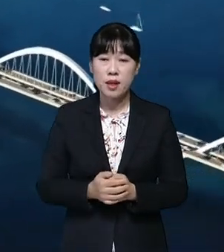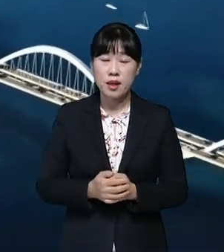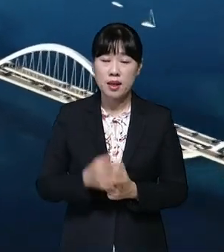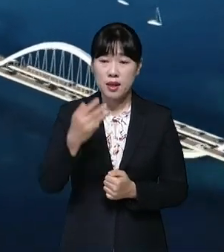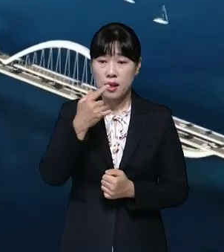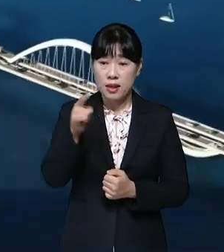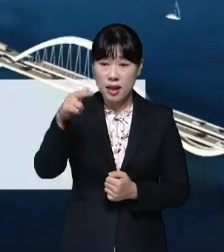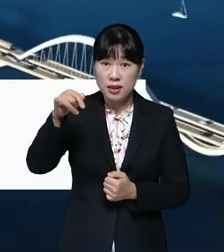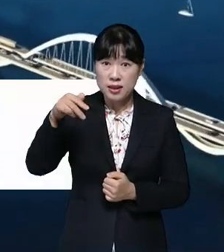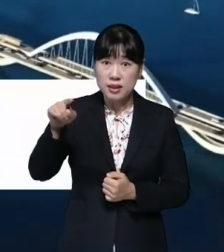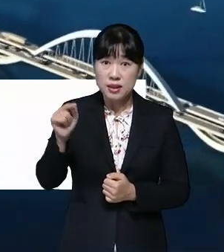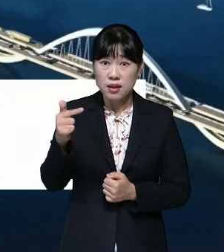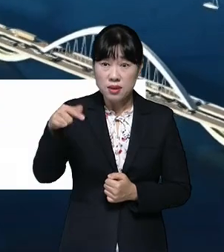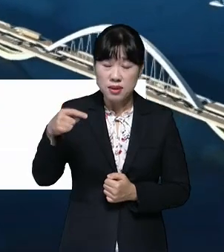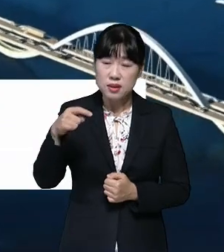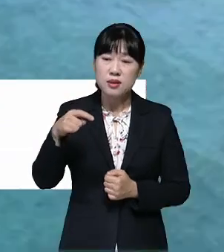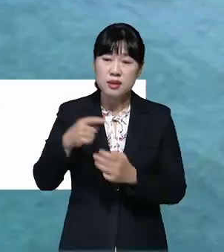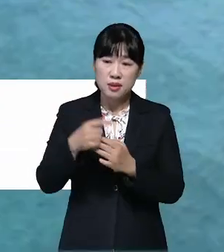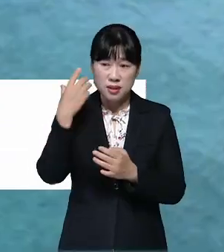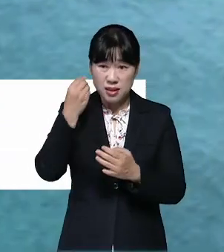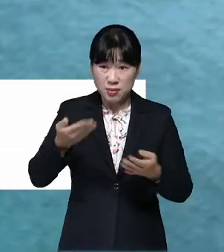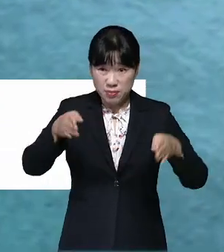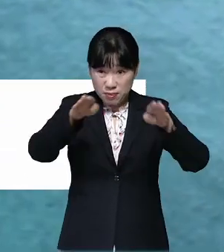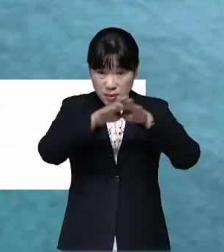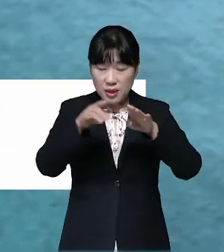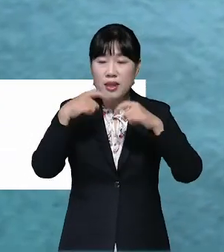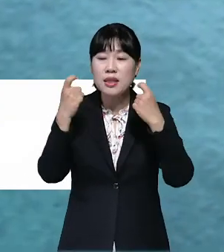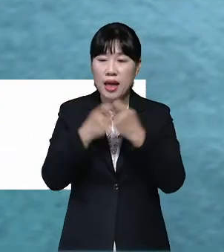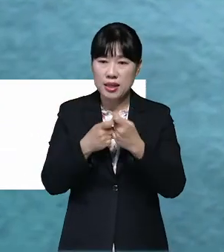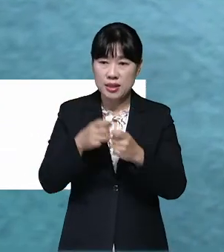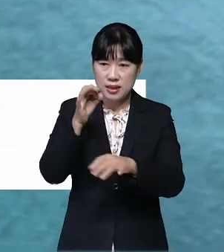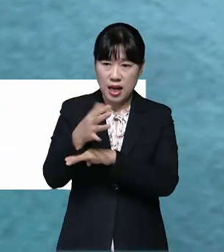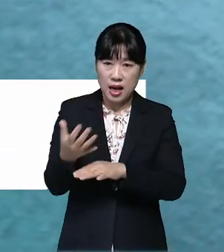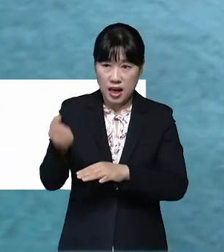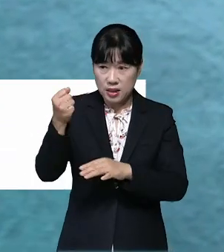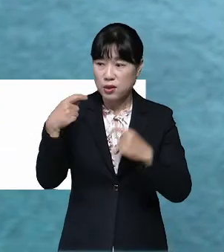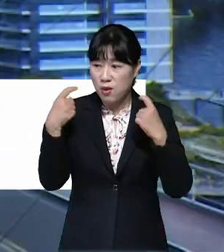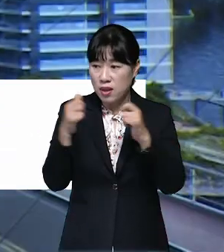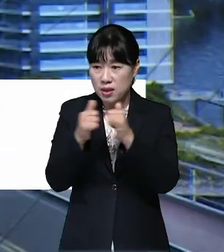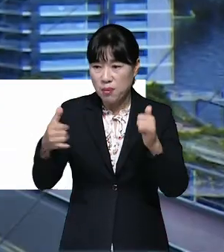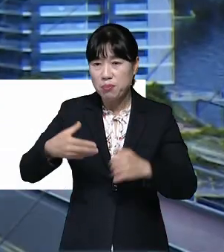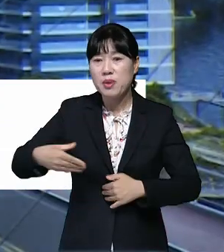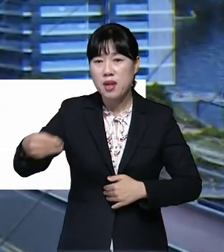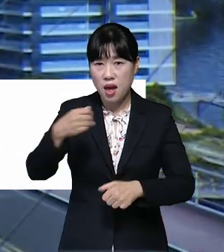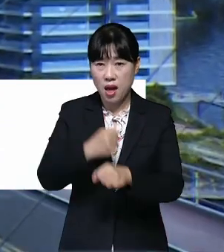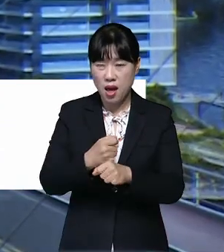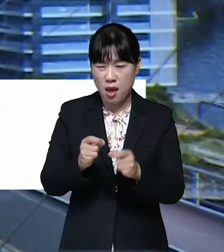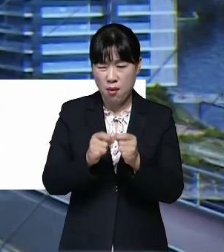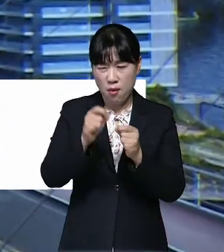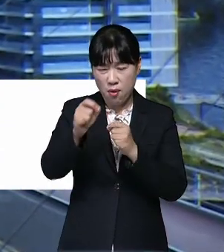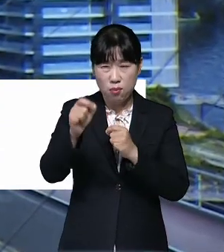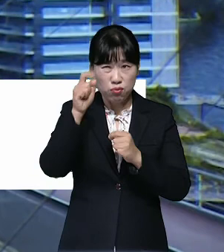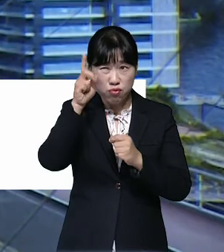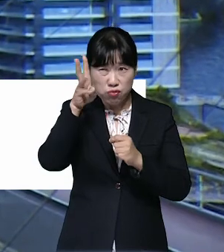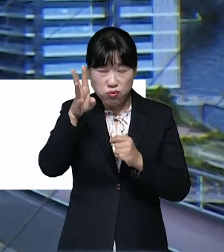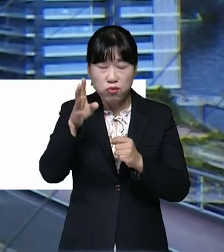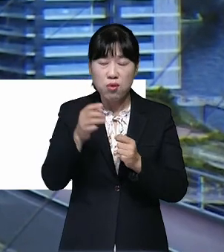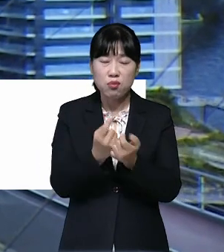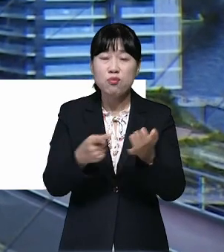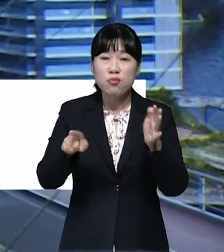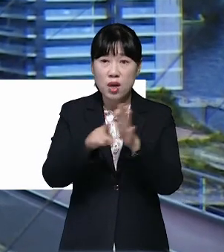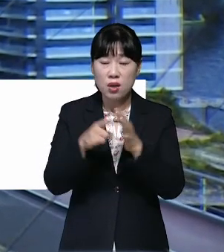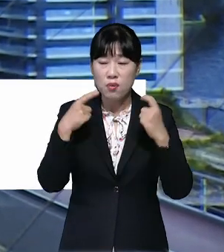레지던스는 개인에게 분양해 숙박시설로 관광객에게 임대 운영하는 형태입니다. 장기 투숙을 원하는 관광객을 위한